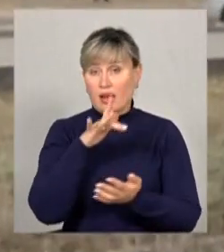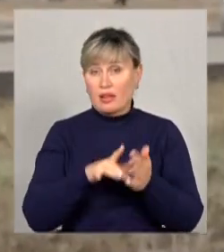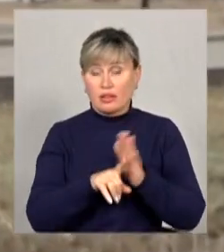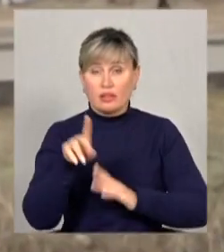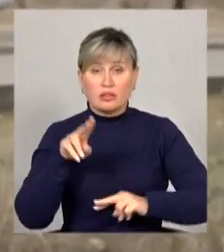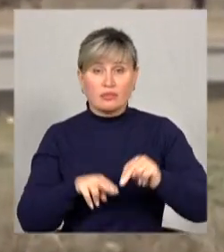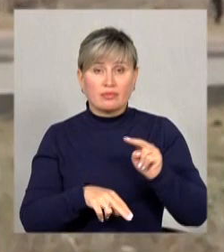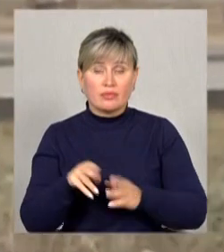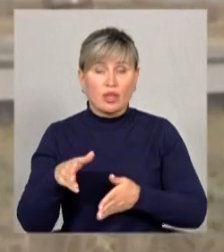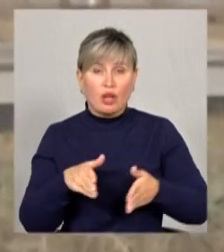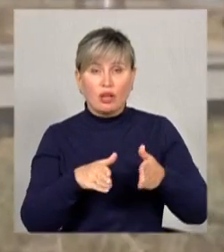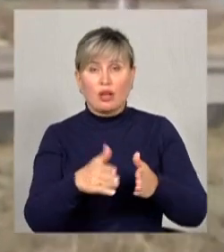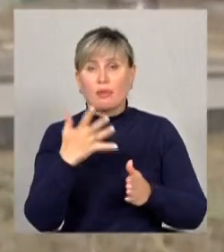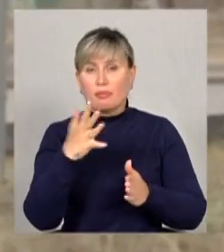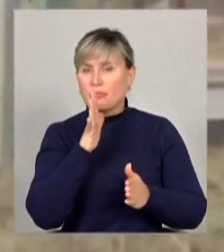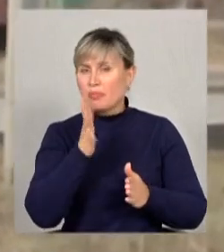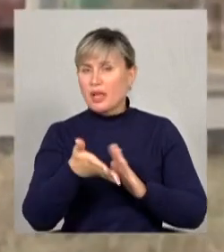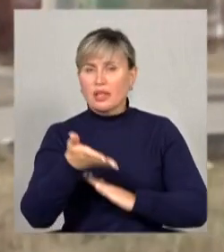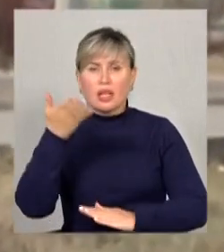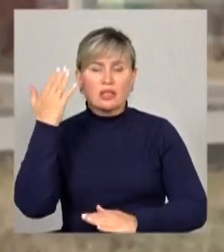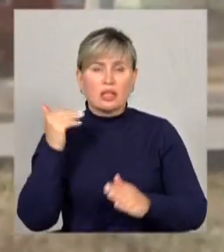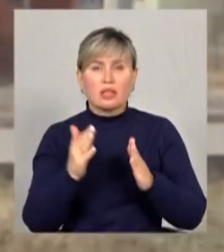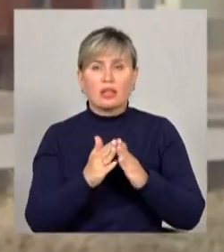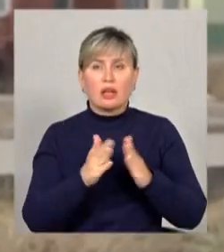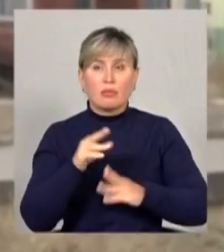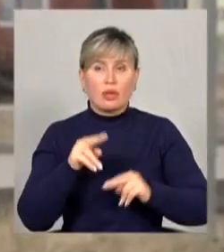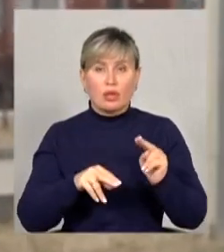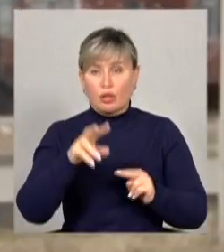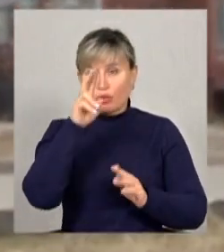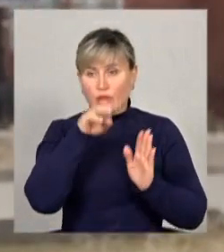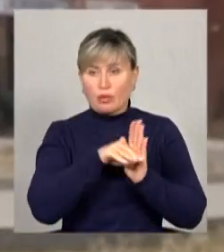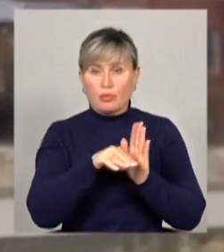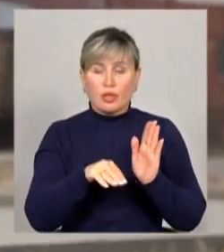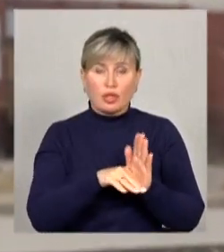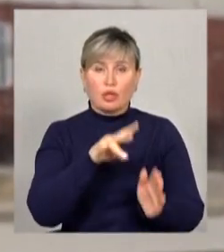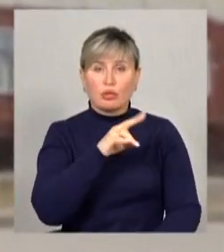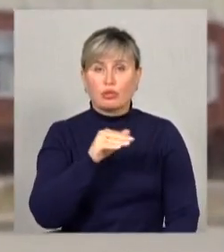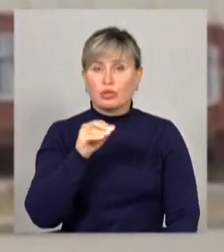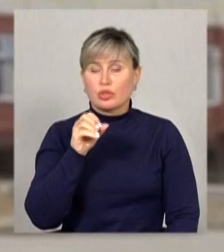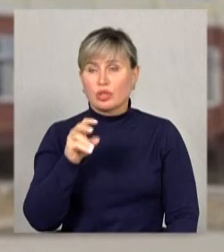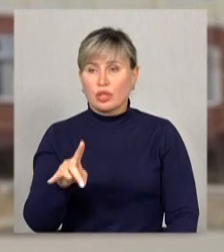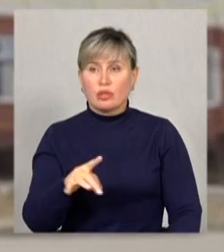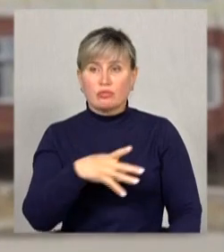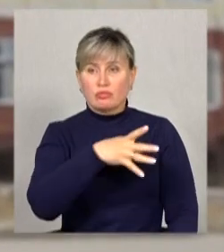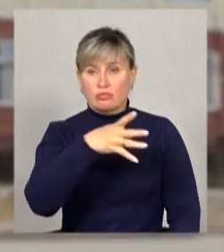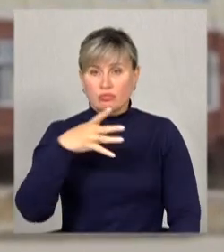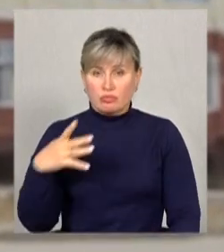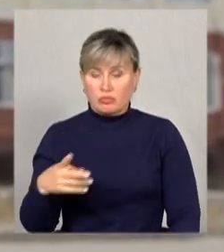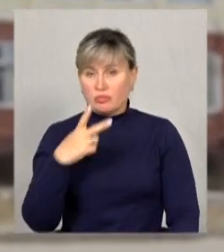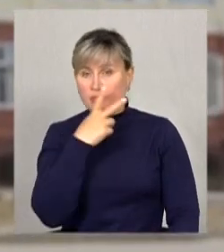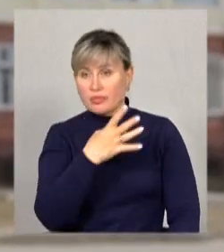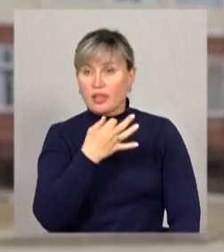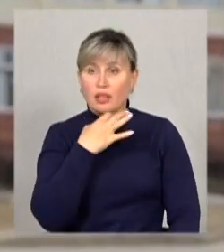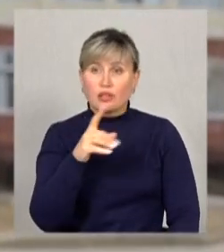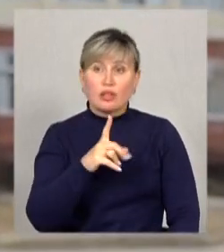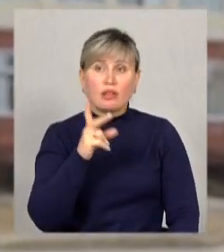застраиваться вдоль Орской трассы 5-6 лет назад. Дома возвели по государственной программе «Нурлыжол». Малоэтажная застройка привлекла горожан тем,